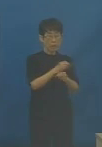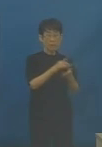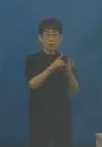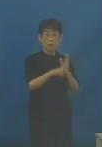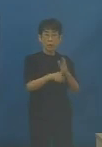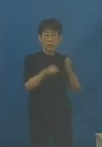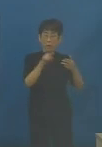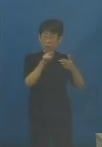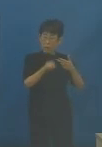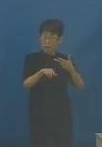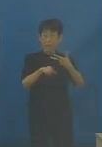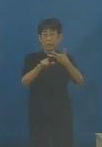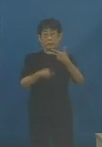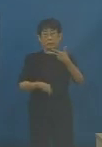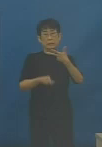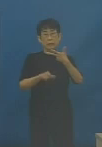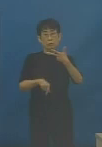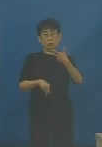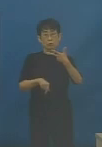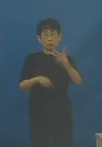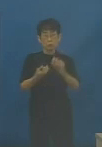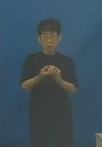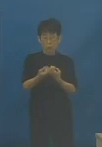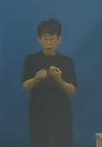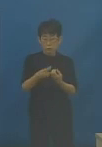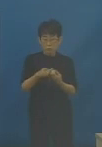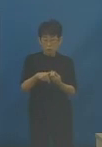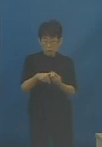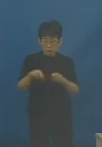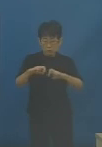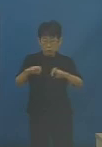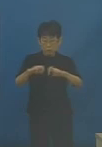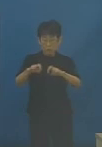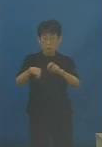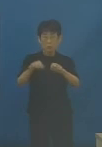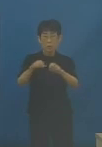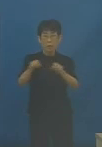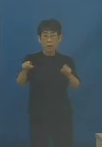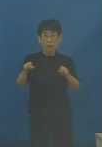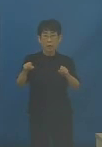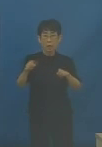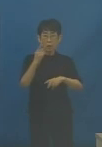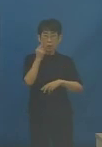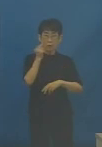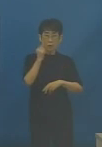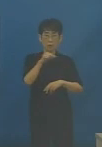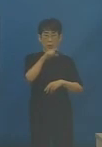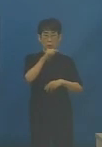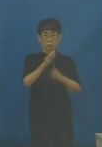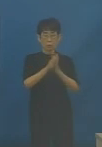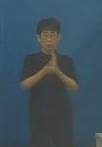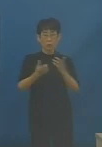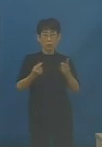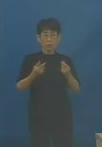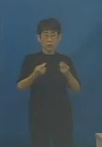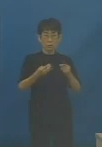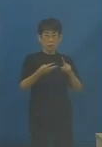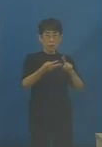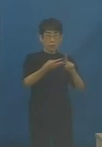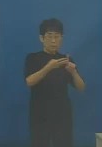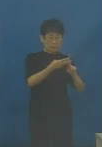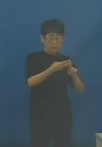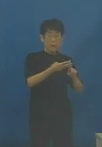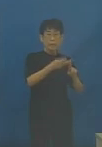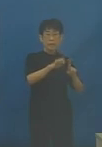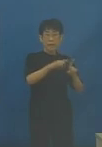れ7月の株の分析でありまして、もしかすると本県と同じようにここに BA.2.75 と